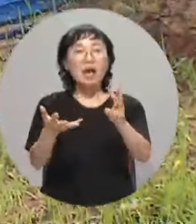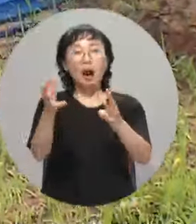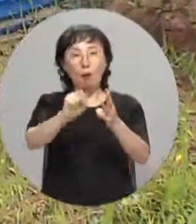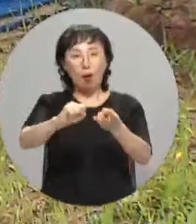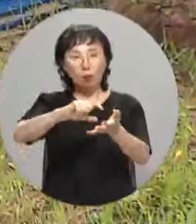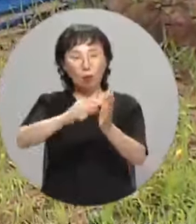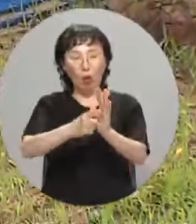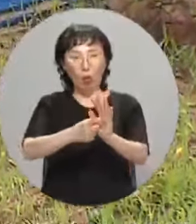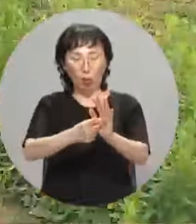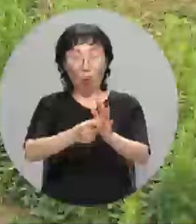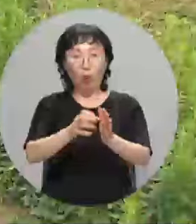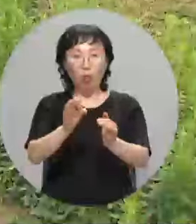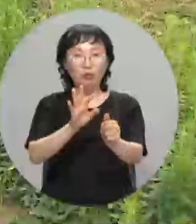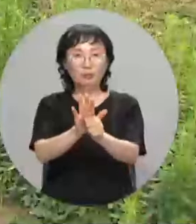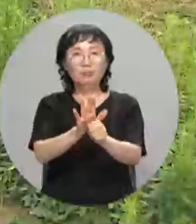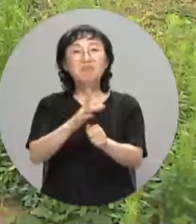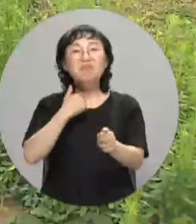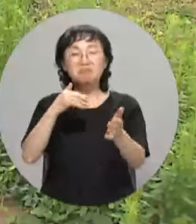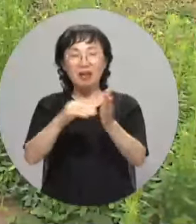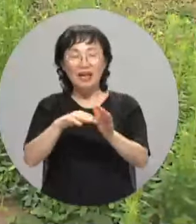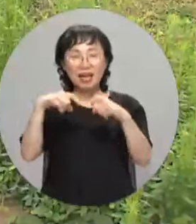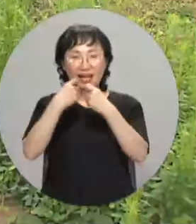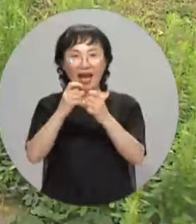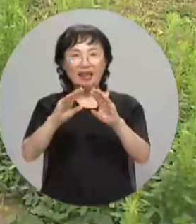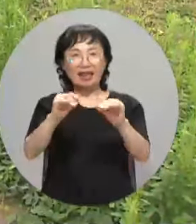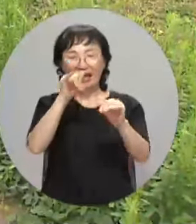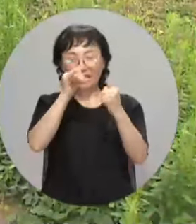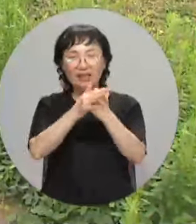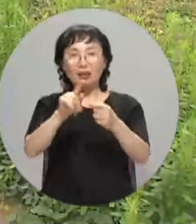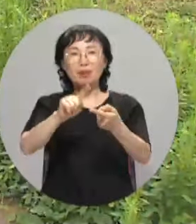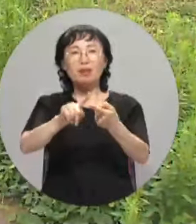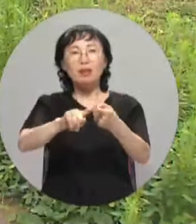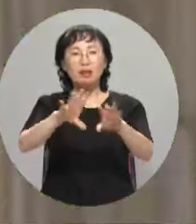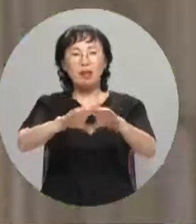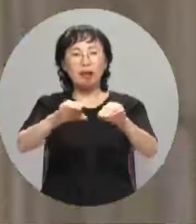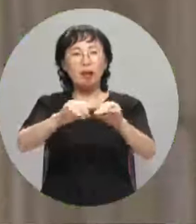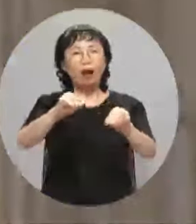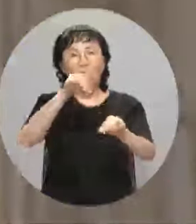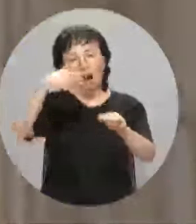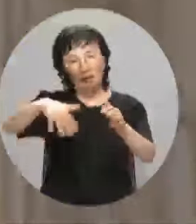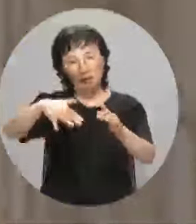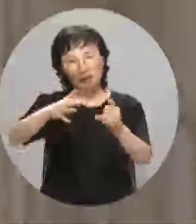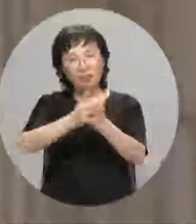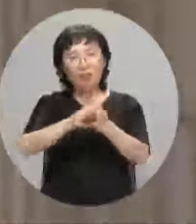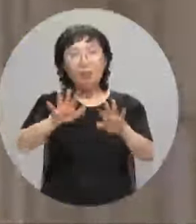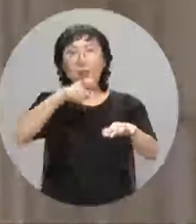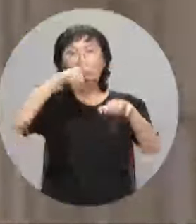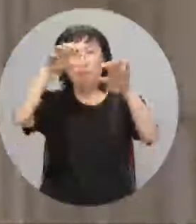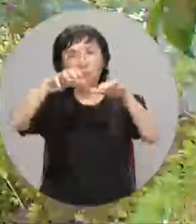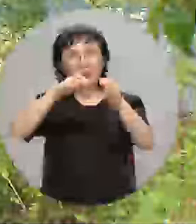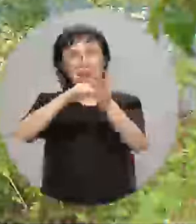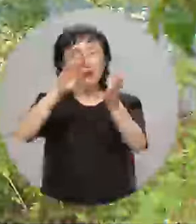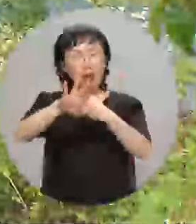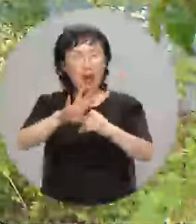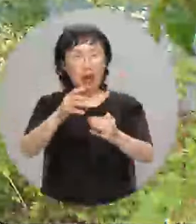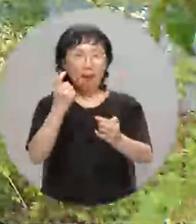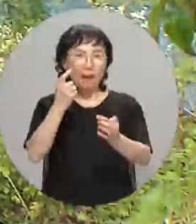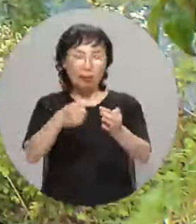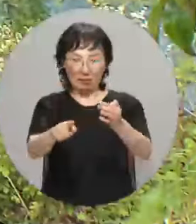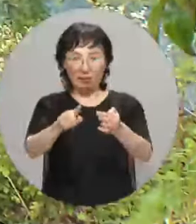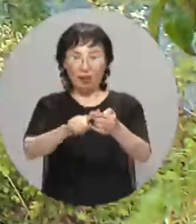지연된 데다 주변 사유지가 있다 보니 민원 해결도 쉽지 않았다며 이번 장마 이후에야 본격적인 공사가 가능할